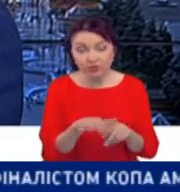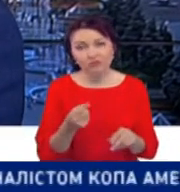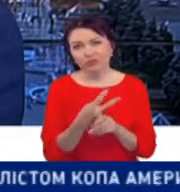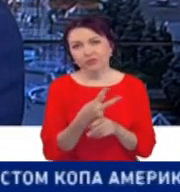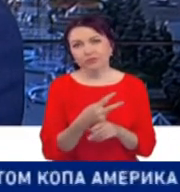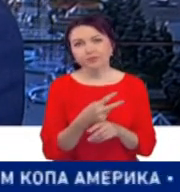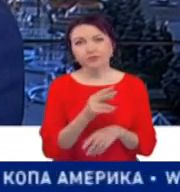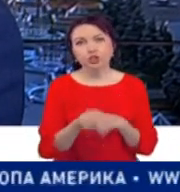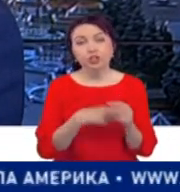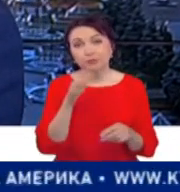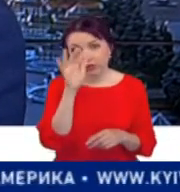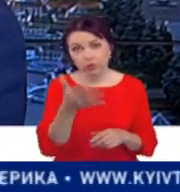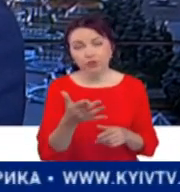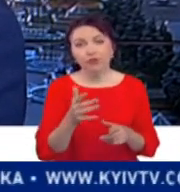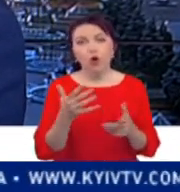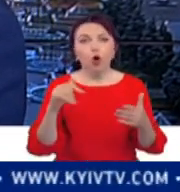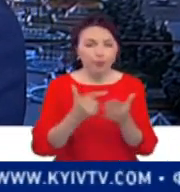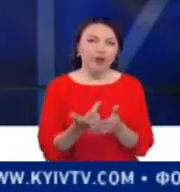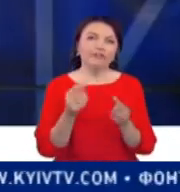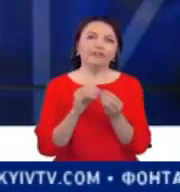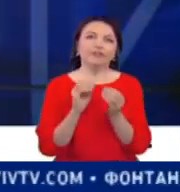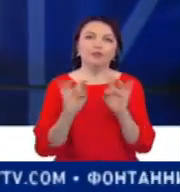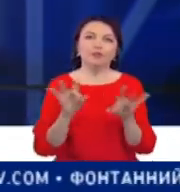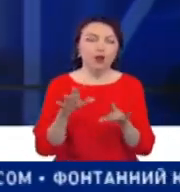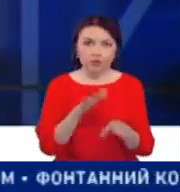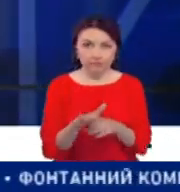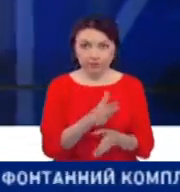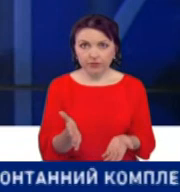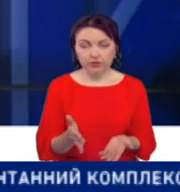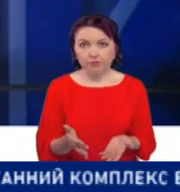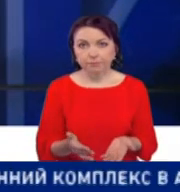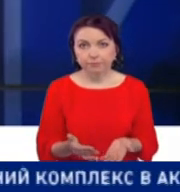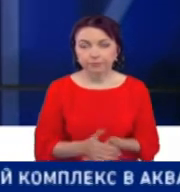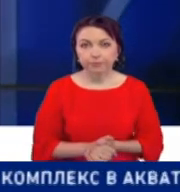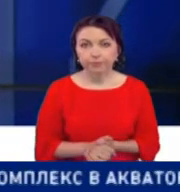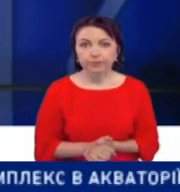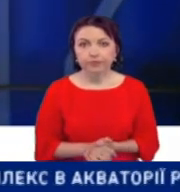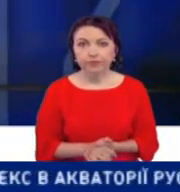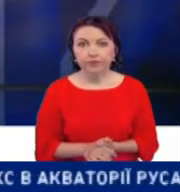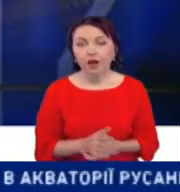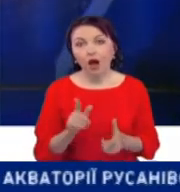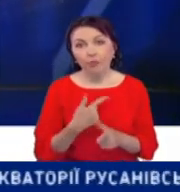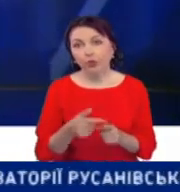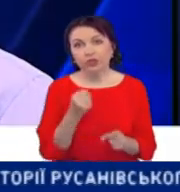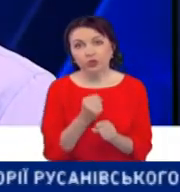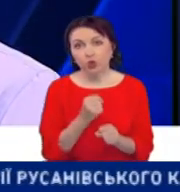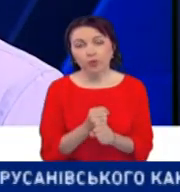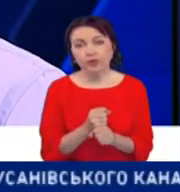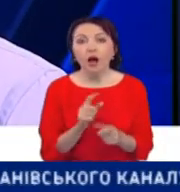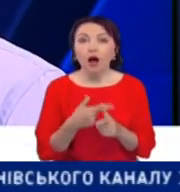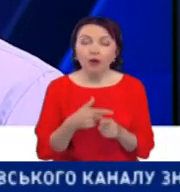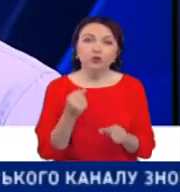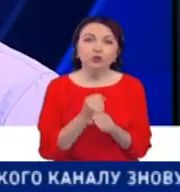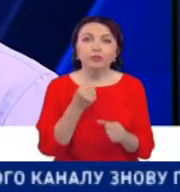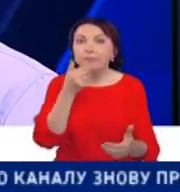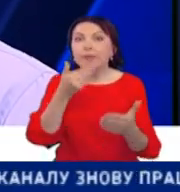5 років, знову коли будуть вибори, і буде розповідати, що я щось зробив. Або зробить перед самими виборами. Так, або зробить перед